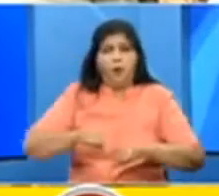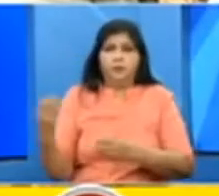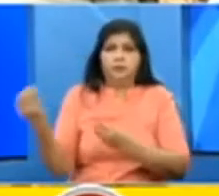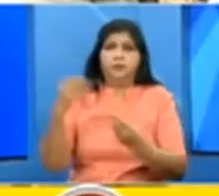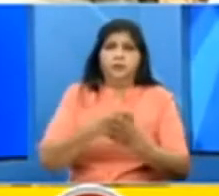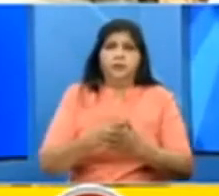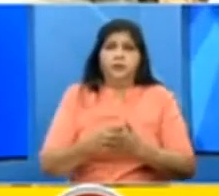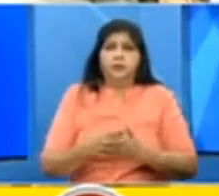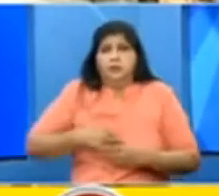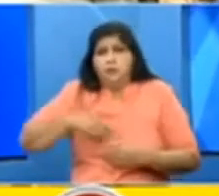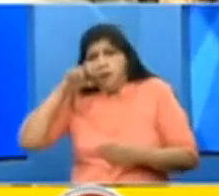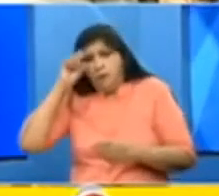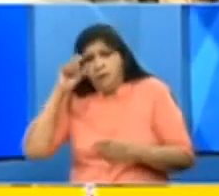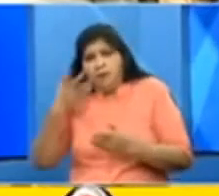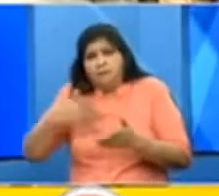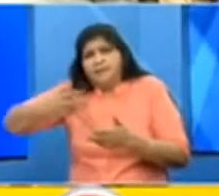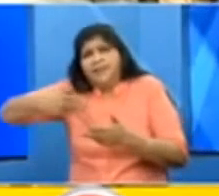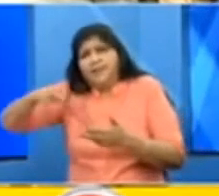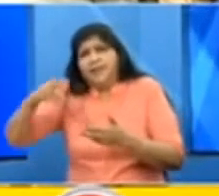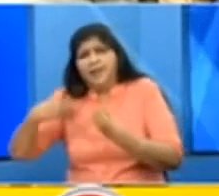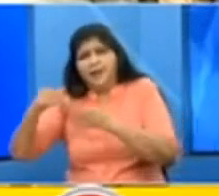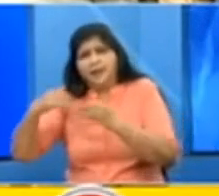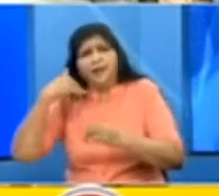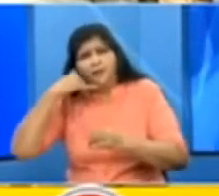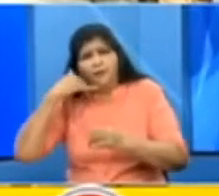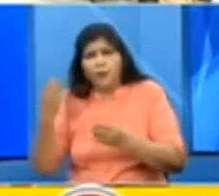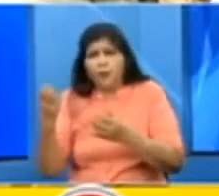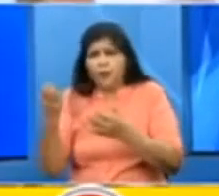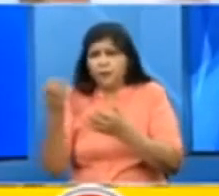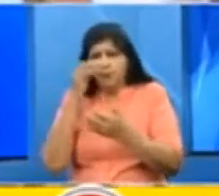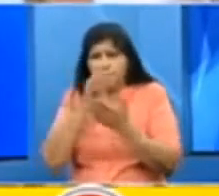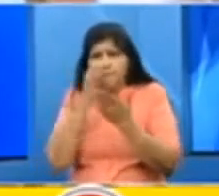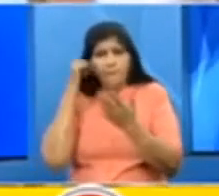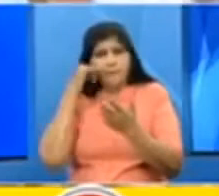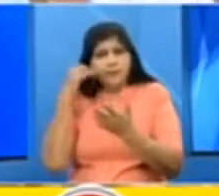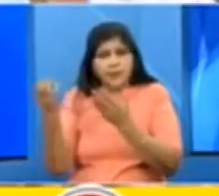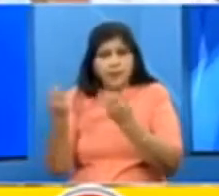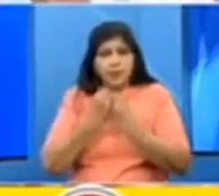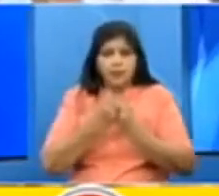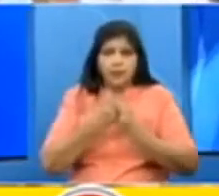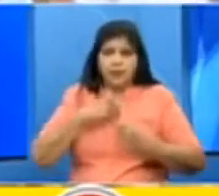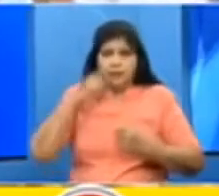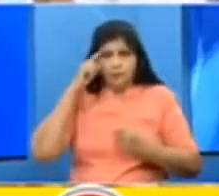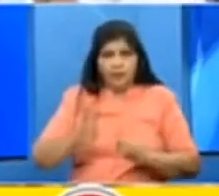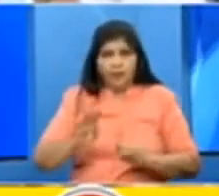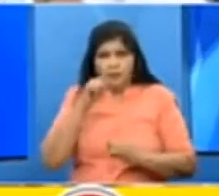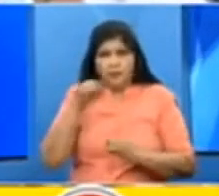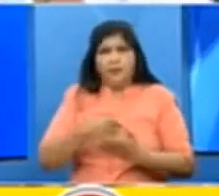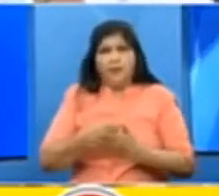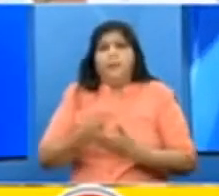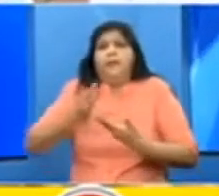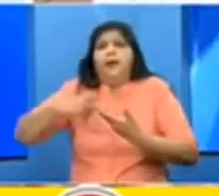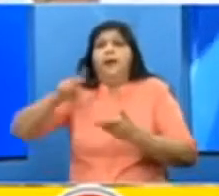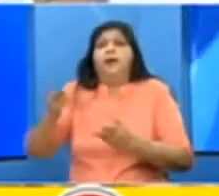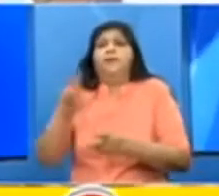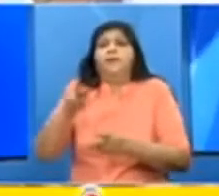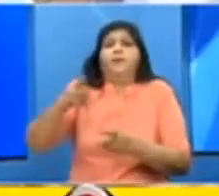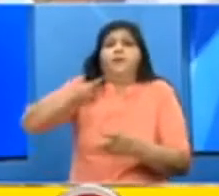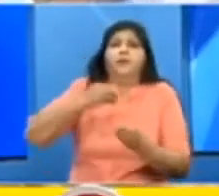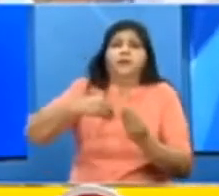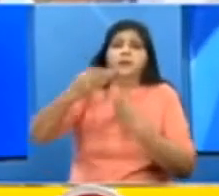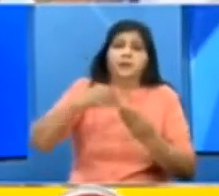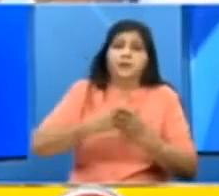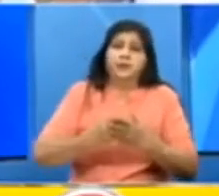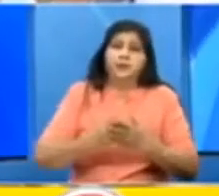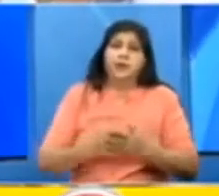कभी जिज्ञासावत फॉरवर्ड करते रहते हैं, पता है गलत है लेकिन करते रहते हैं। आजकल युद्ध केवल